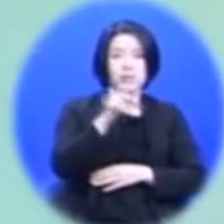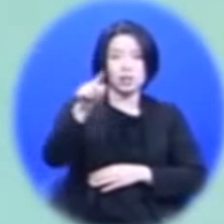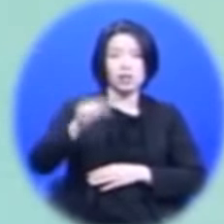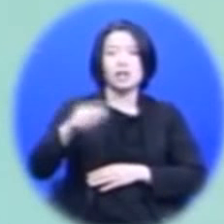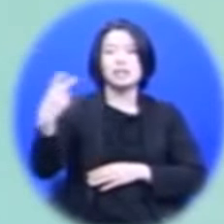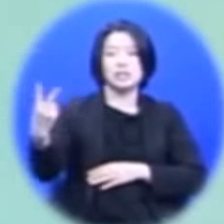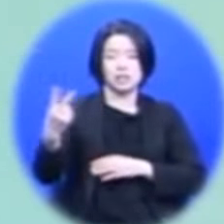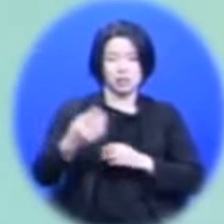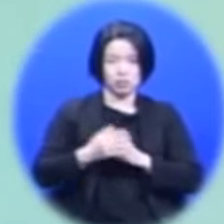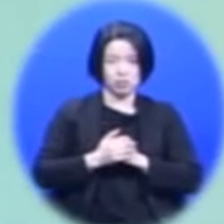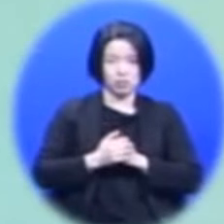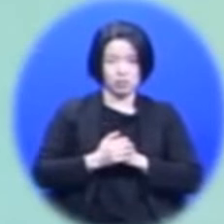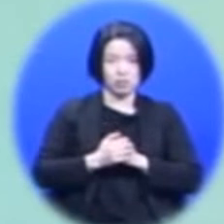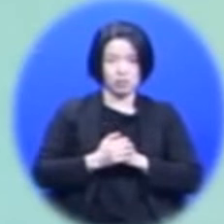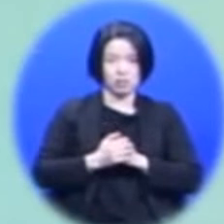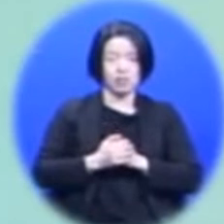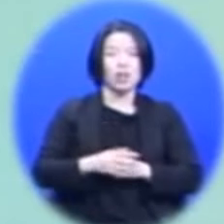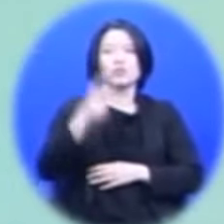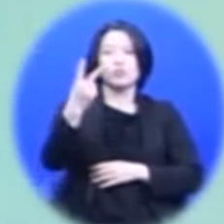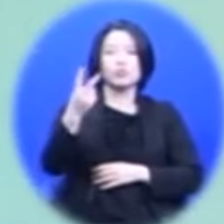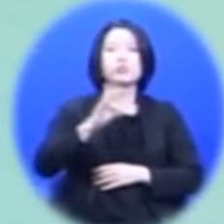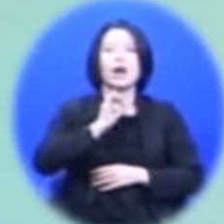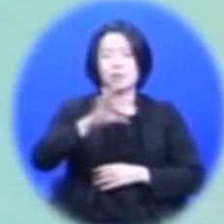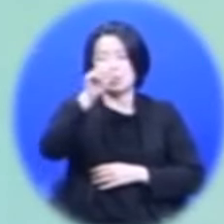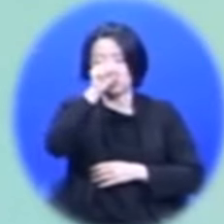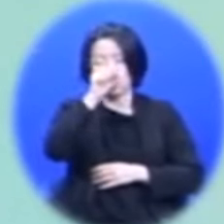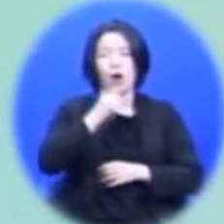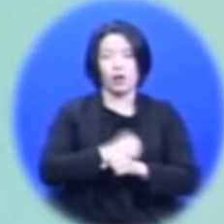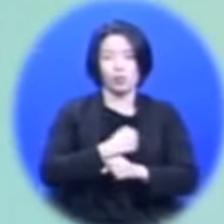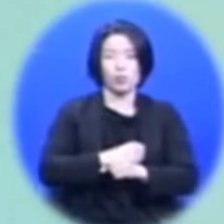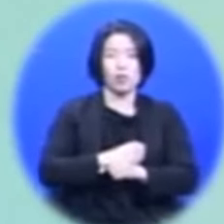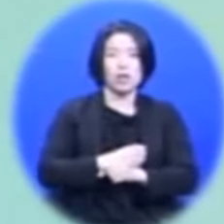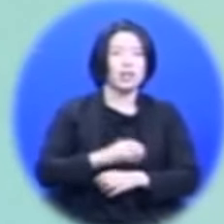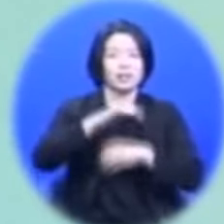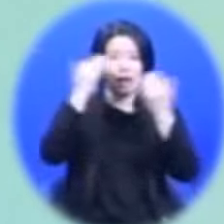2였어요. 두 사람만 좋아하고 다